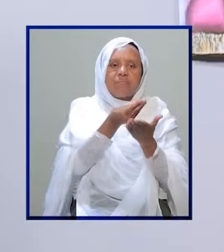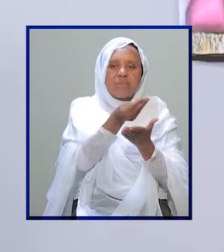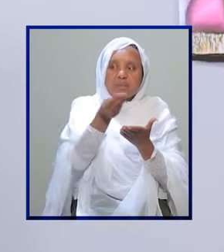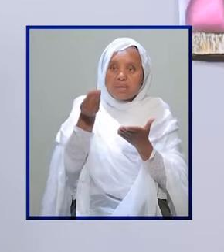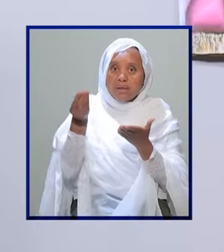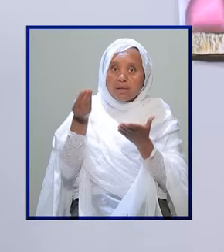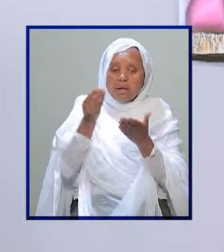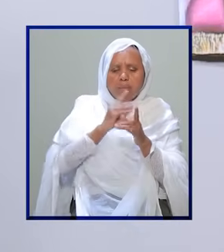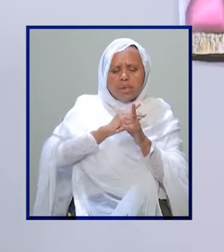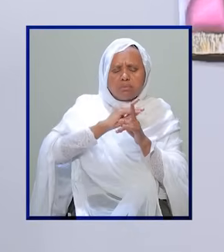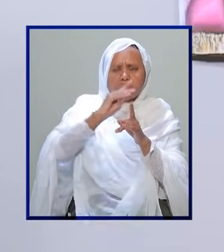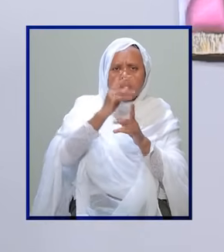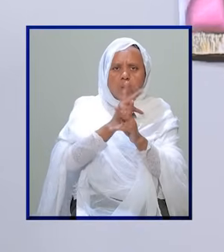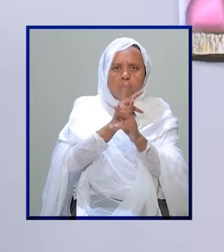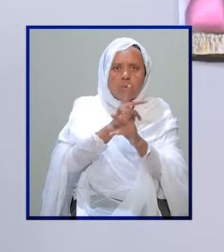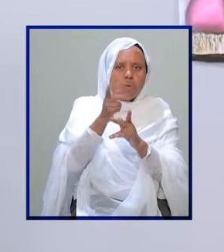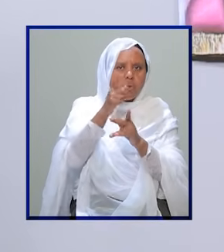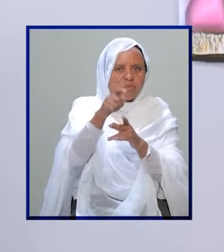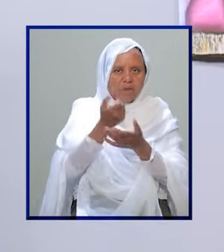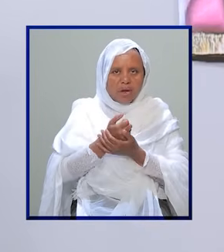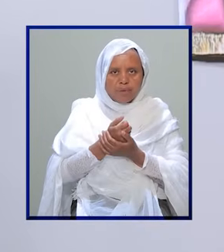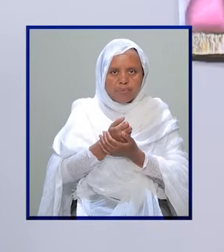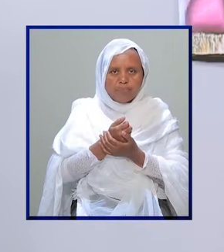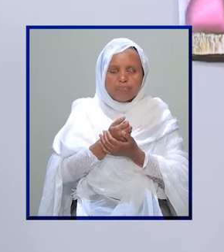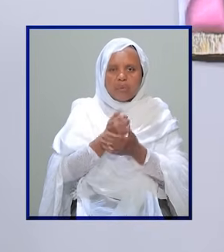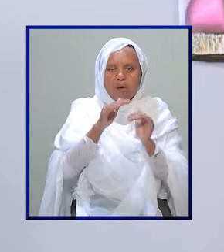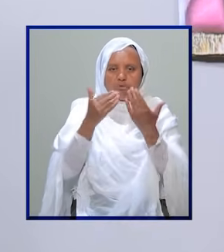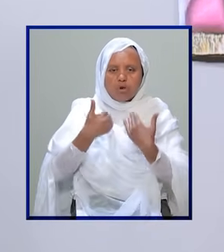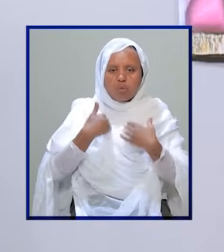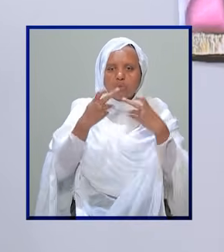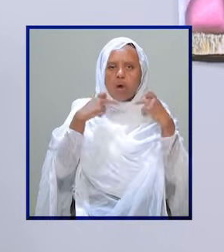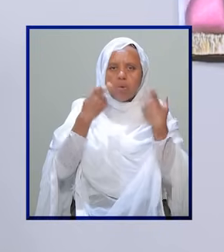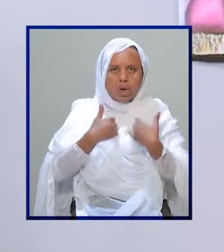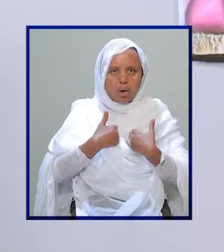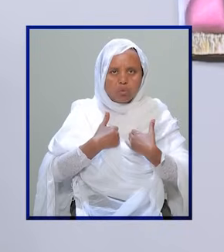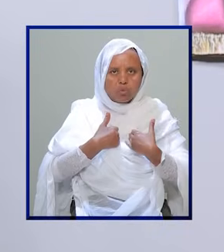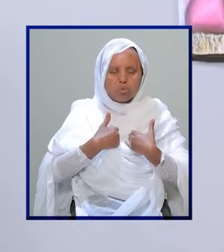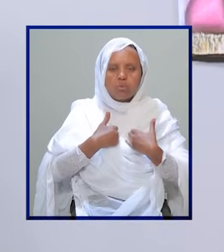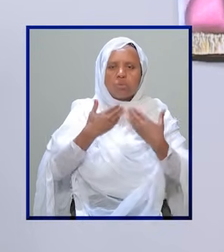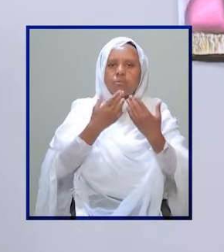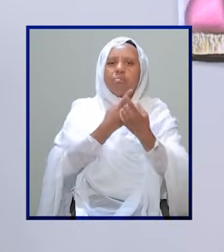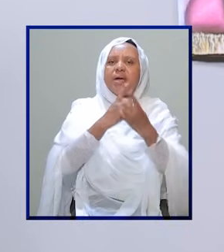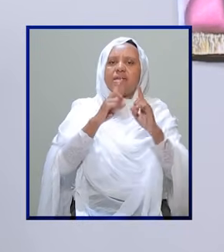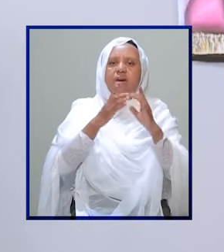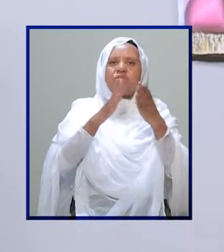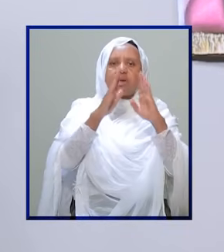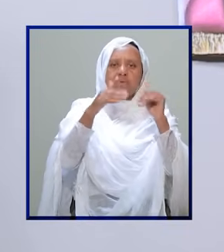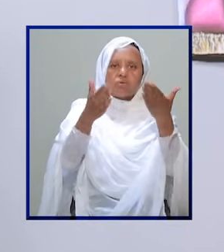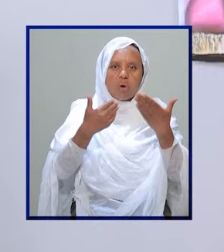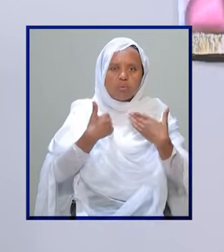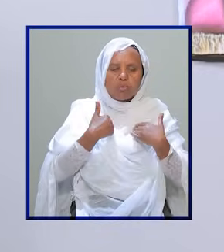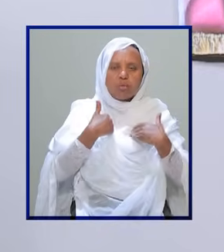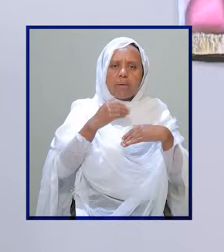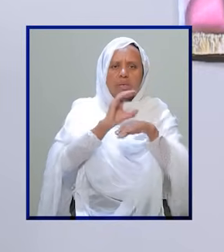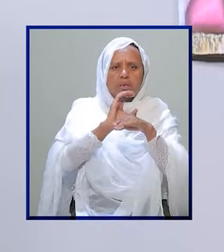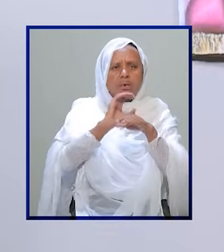ግን መስመሩን ጠብቆ ሊሆን ያስፈልገዋል። አጋፋሪዎች አሉ፣ ዲያቆናት አሉ፣ ጻፈቃድ የሚሰጡ አሉ። ከቤተክርስቲያን አውደ ምሕረት